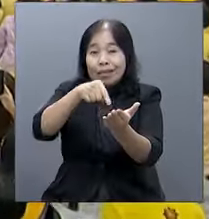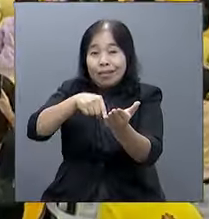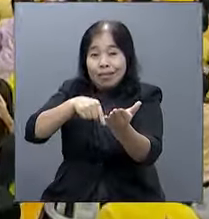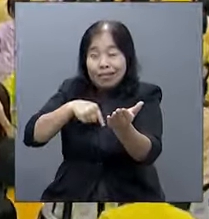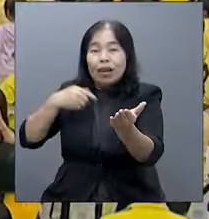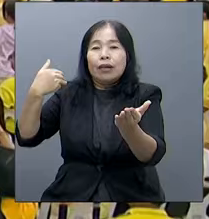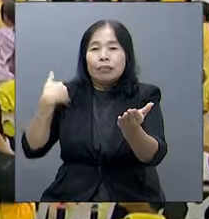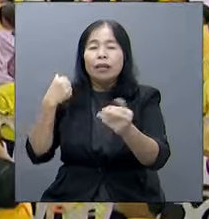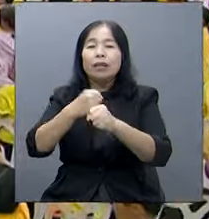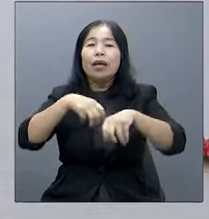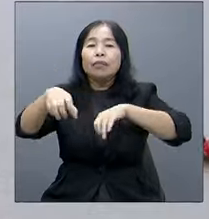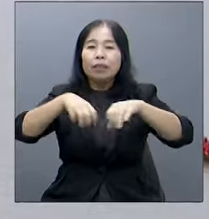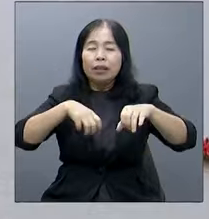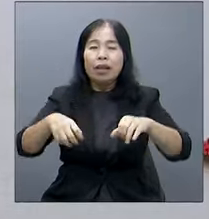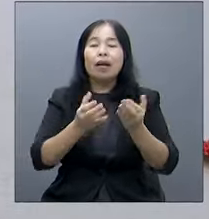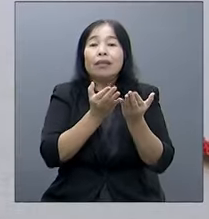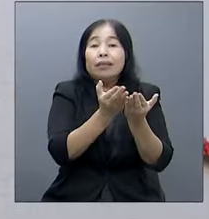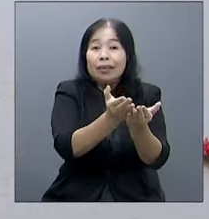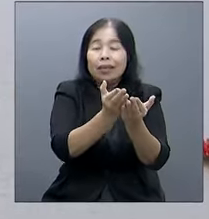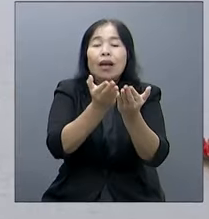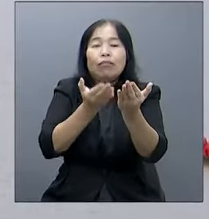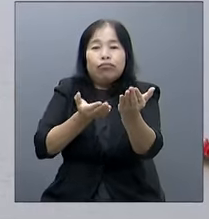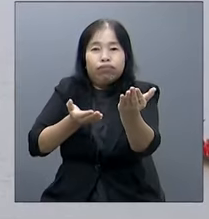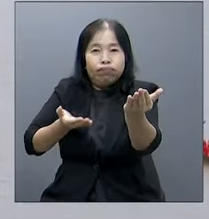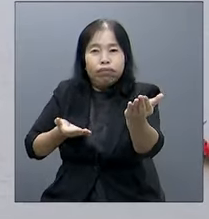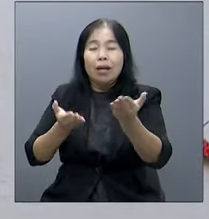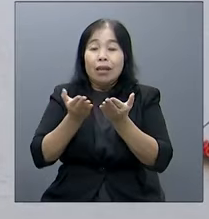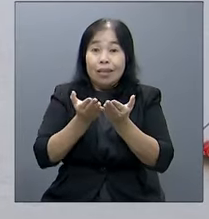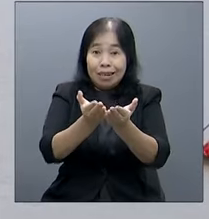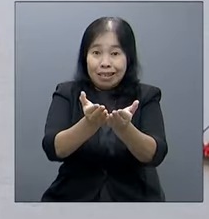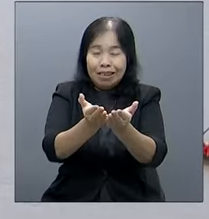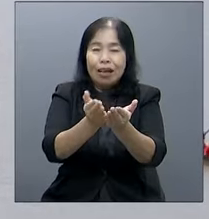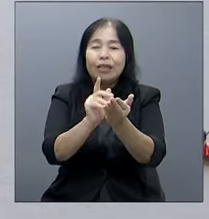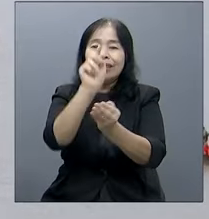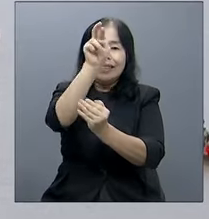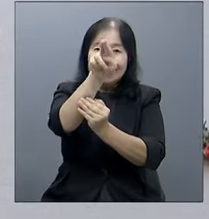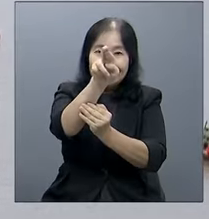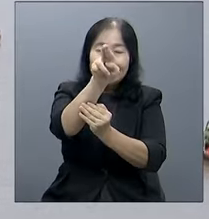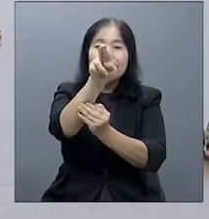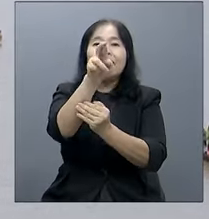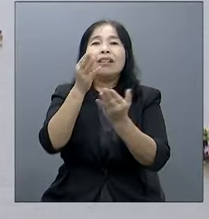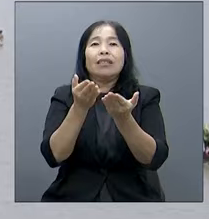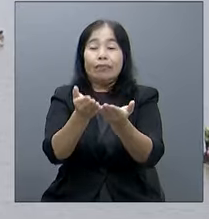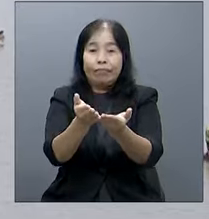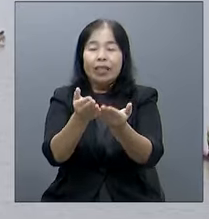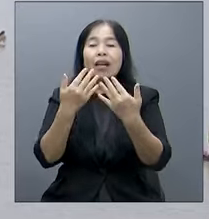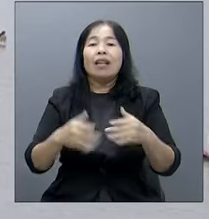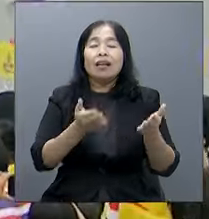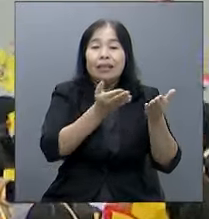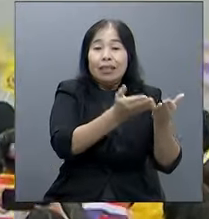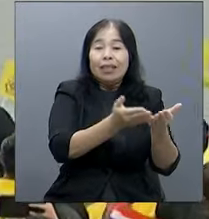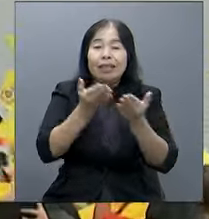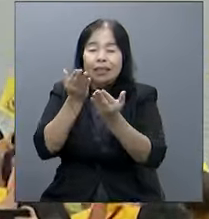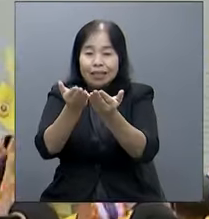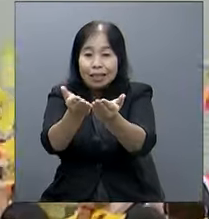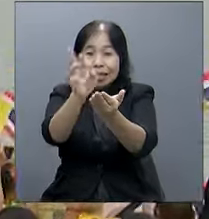จะมีการจดเตรียมเรือพระราชพิธีก็ประกอบไปด้วยเรือพระที่นั่ง 4 ลำสำคัญคือเรือพระที่นั่งสุภัหง เรือพระ